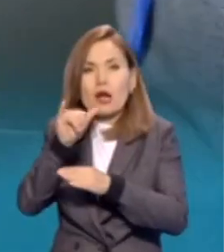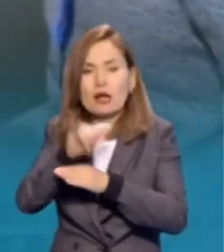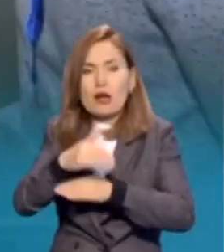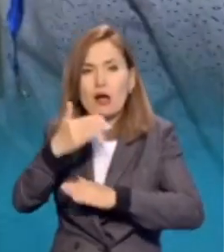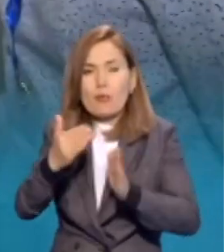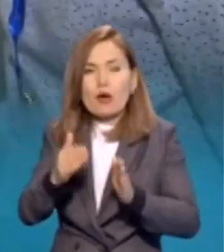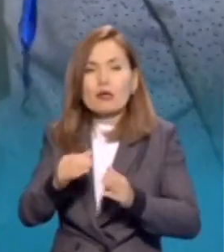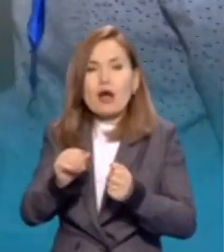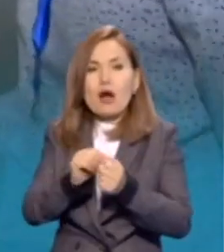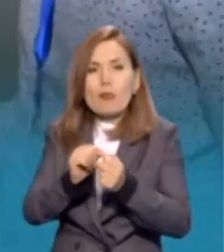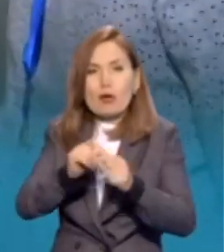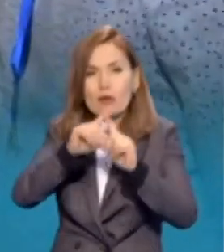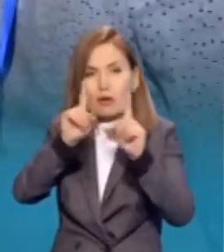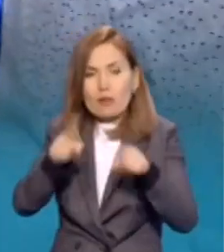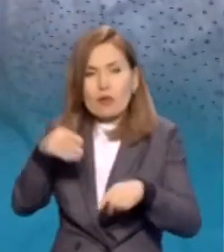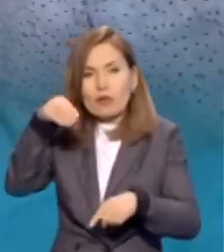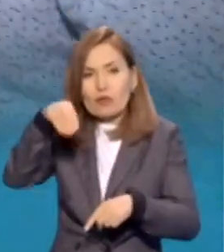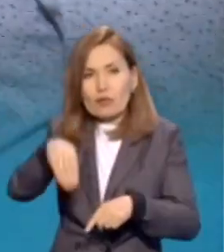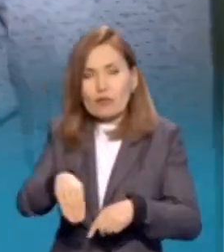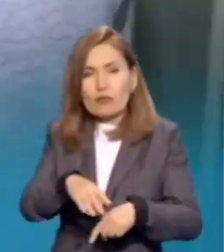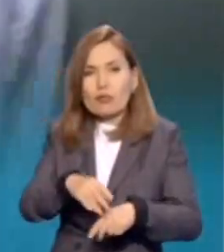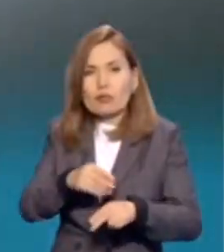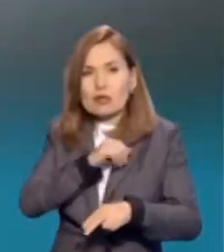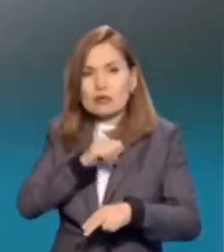орындар пандустармен жабдықталған.